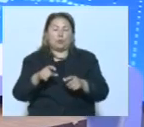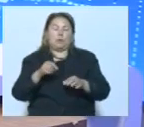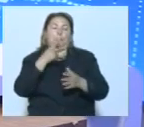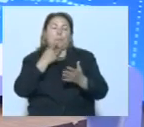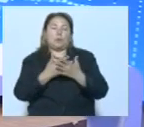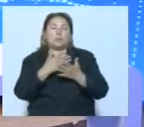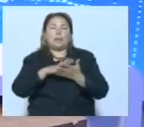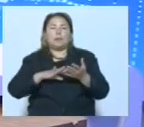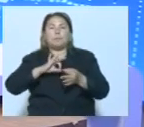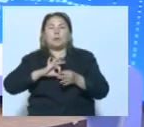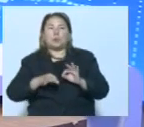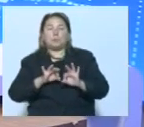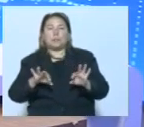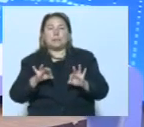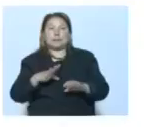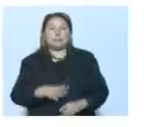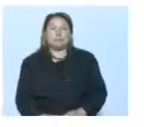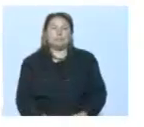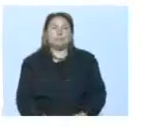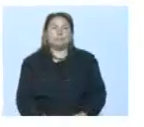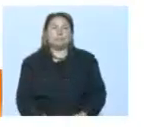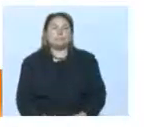әріптесім Жансая Жанұзақ тарқатады.